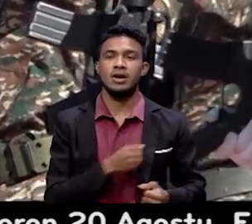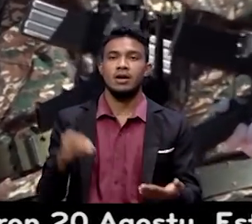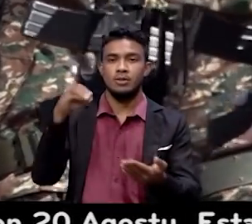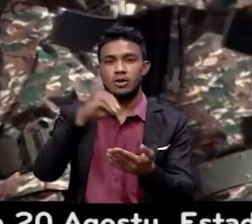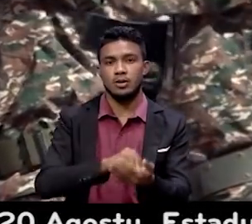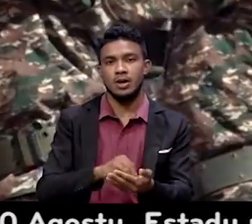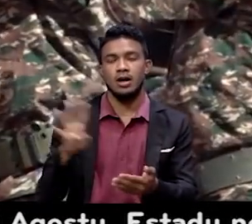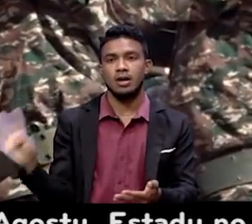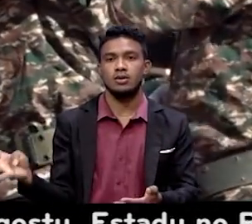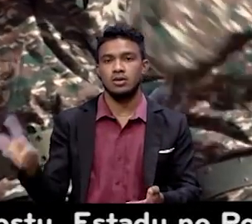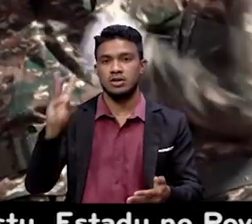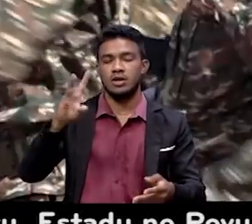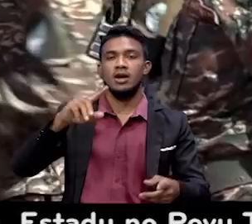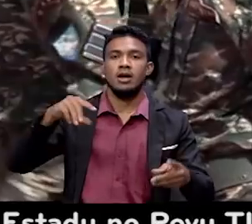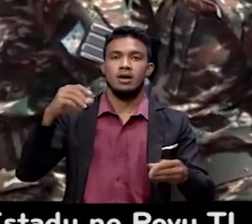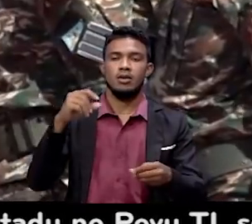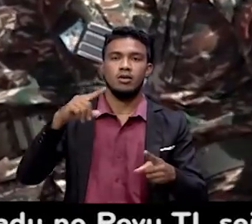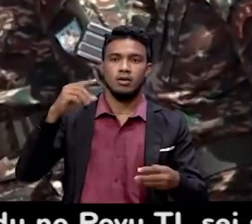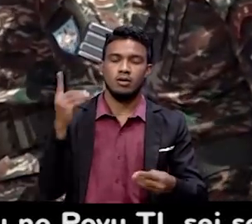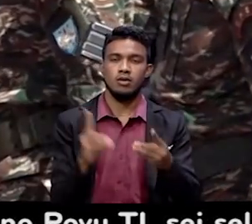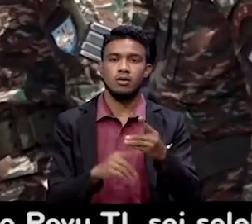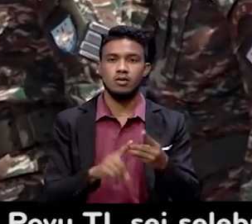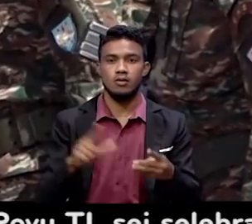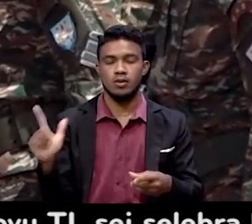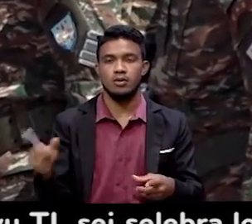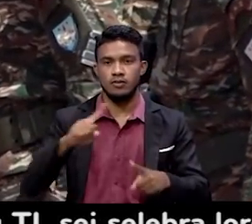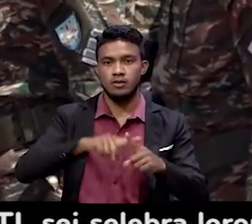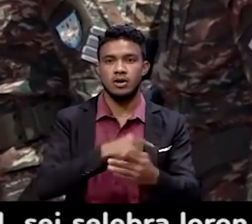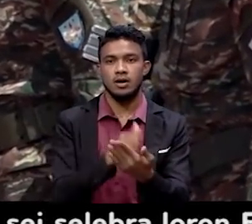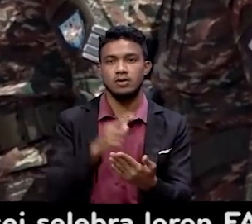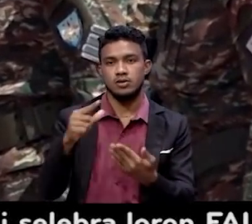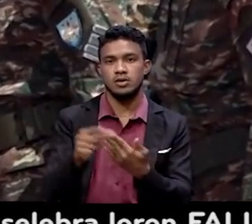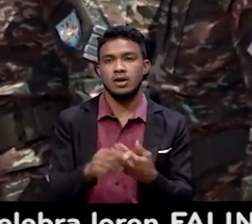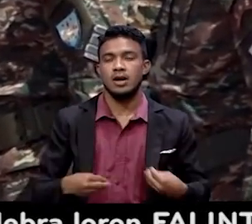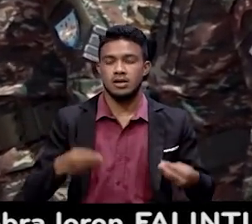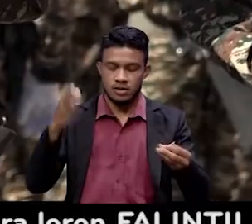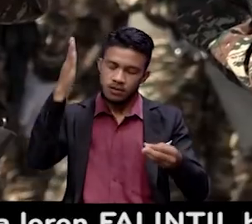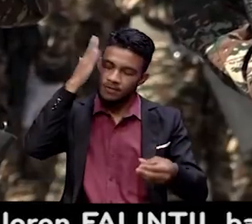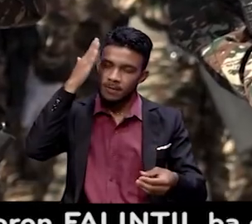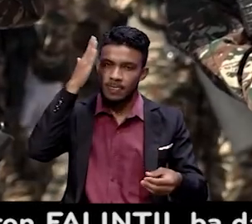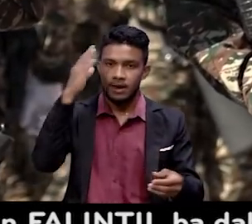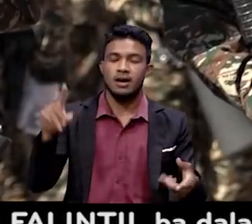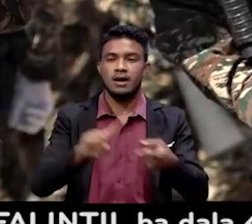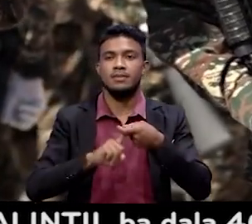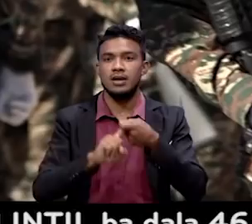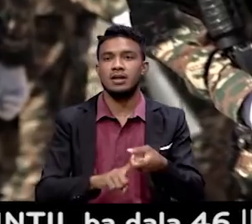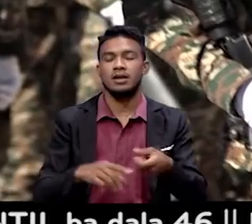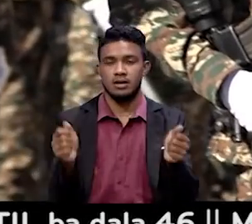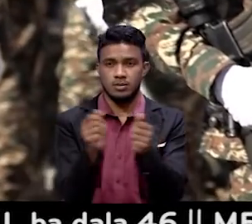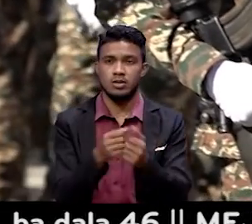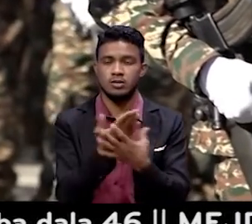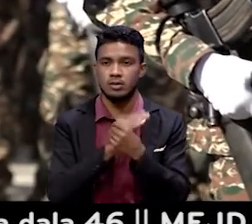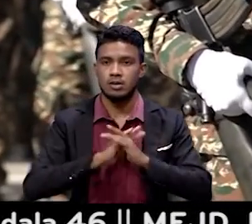monu iha lorong runulu fulan Agustu belesai hanesang refleksaun ida ba Timor-Wang hotu atu hameting unidade iha nasaun